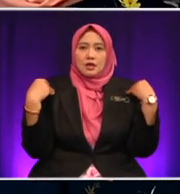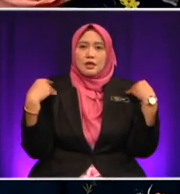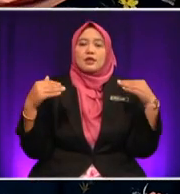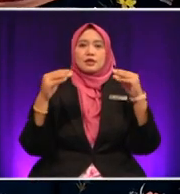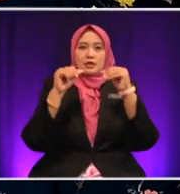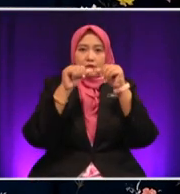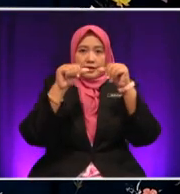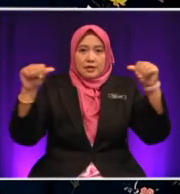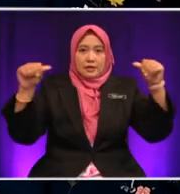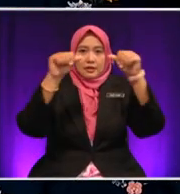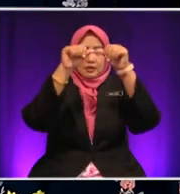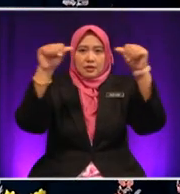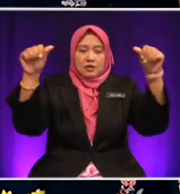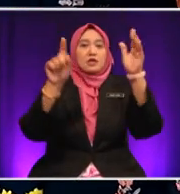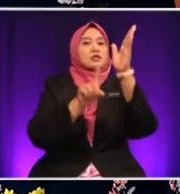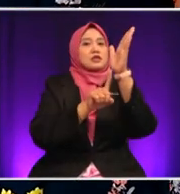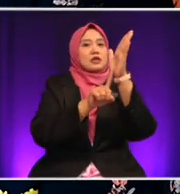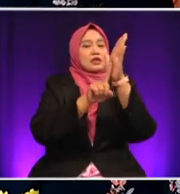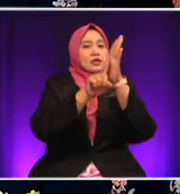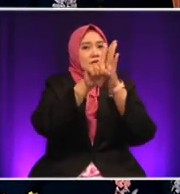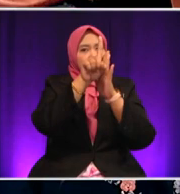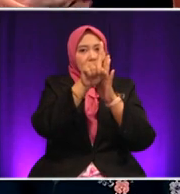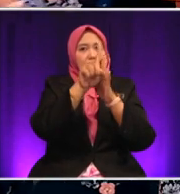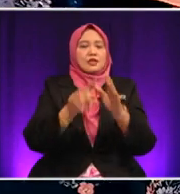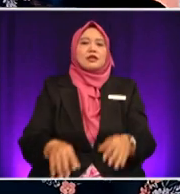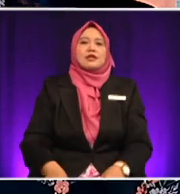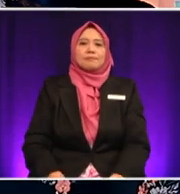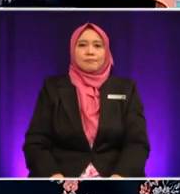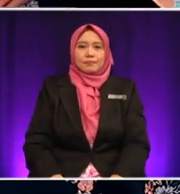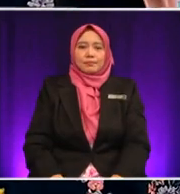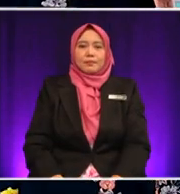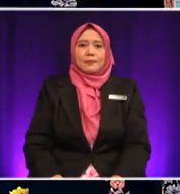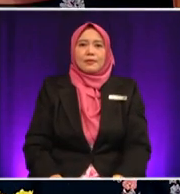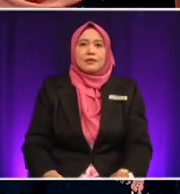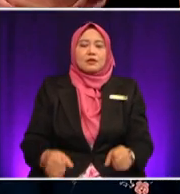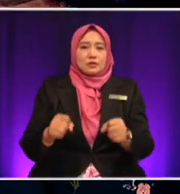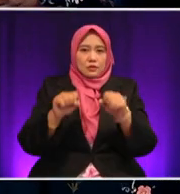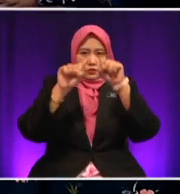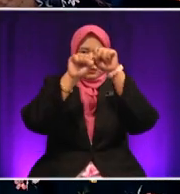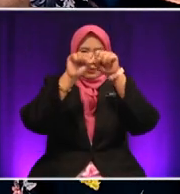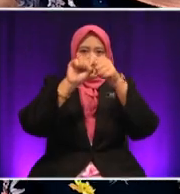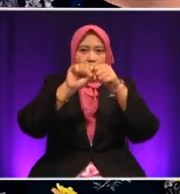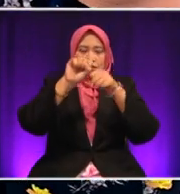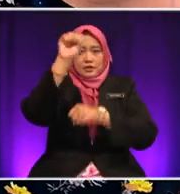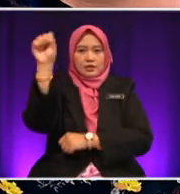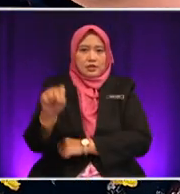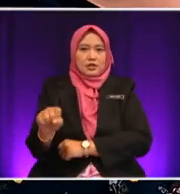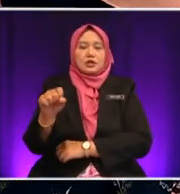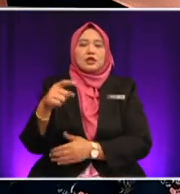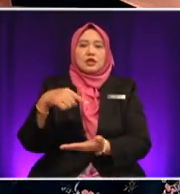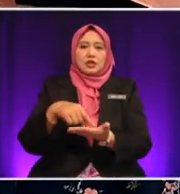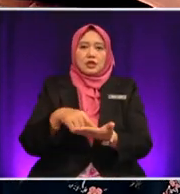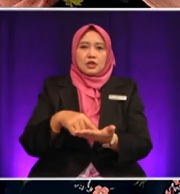jadi arah Sunda tapi Aras tinggi itu memang adalah keutamaan dia sebab seorang ini banyak lebih kepada perbincangan jadi